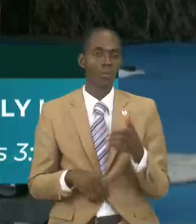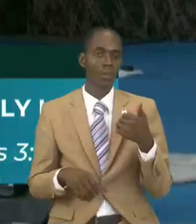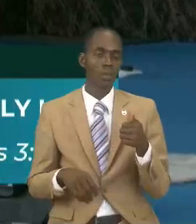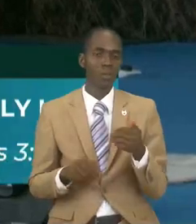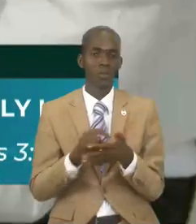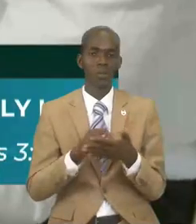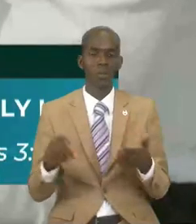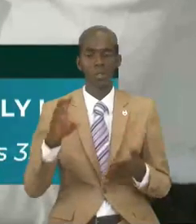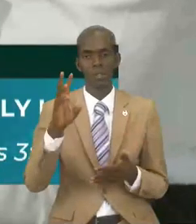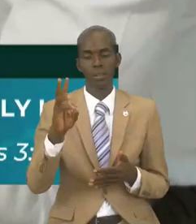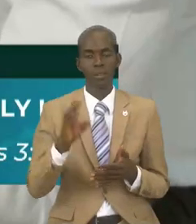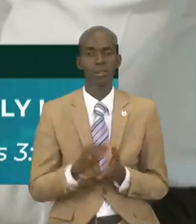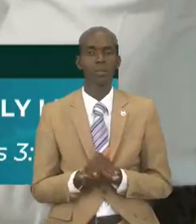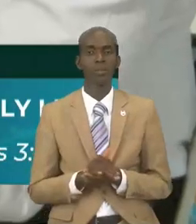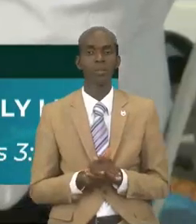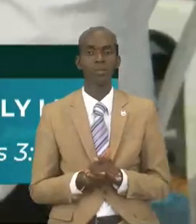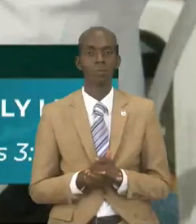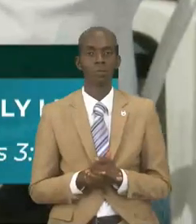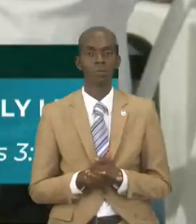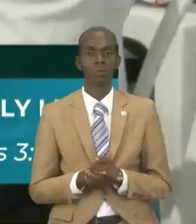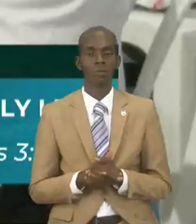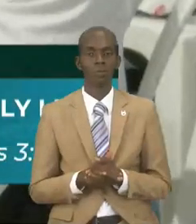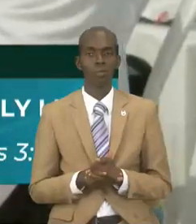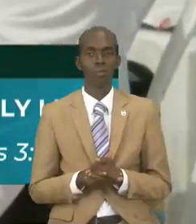Romains 10, verset 6.